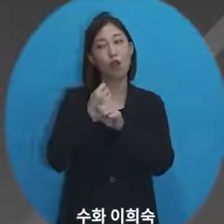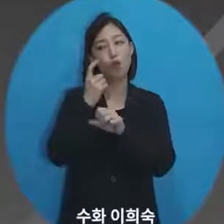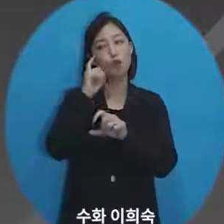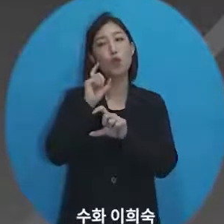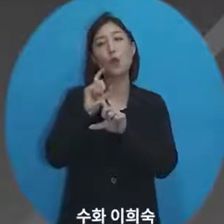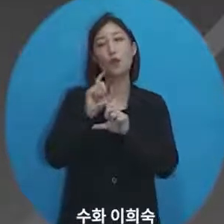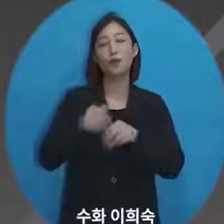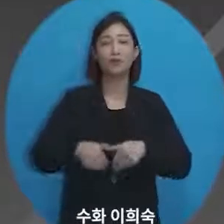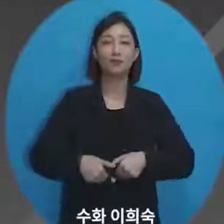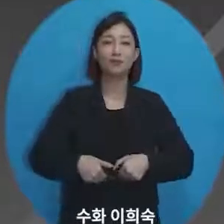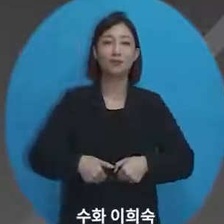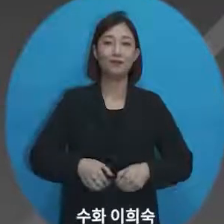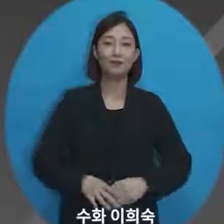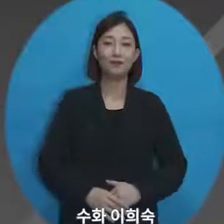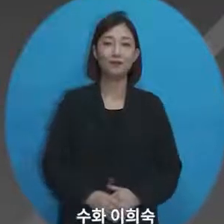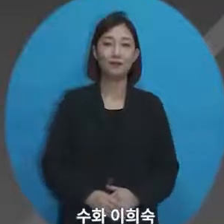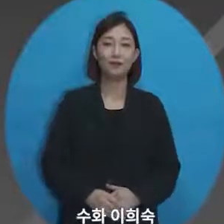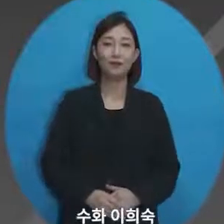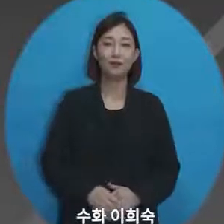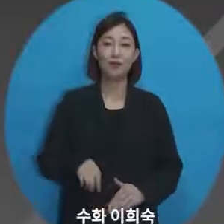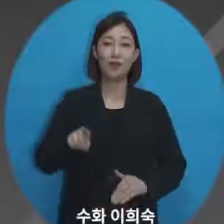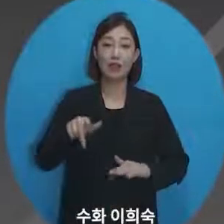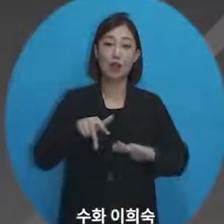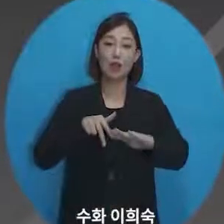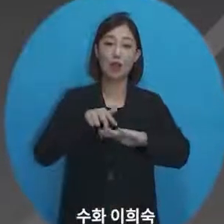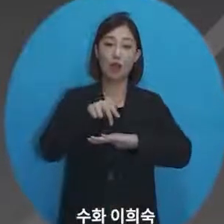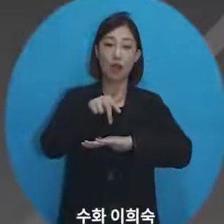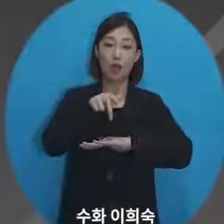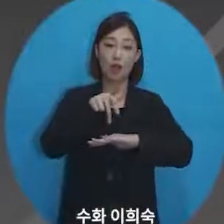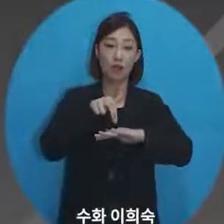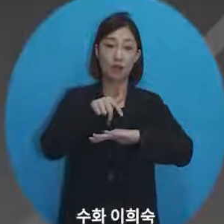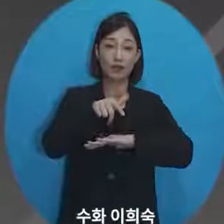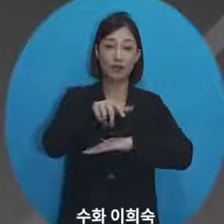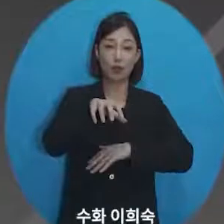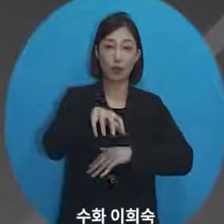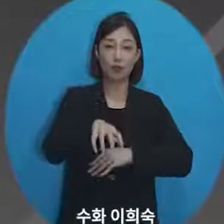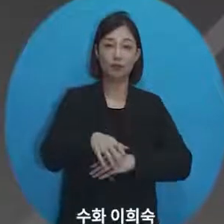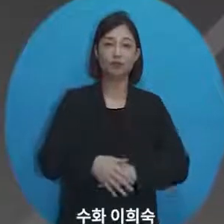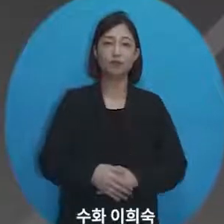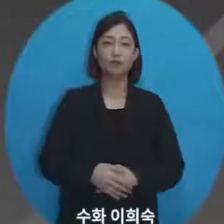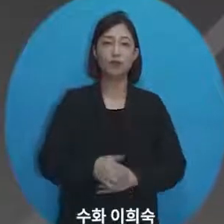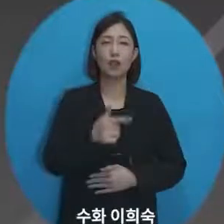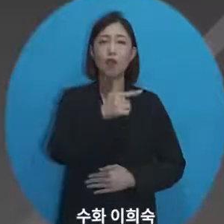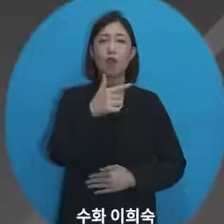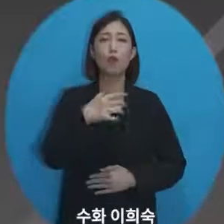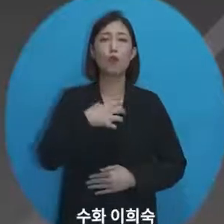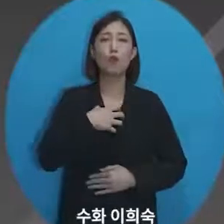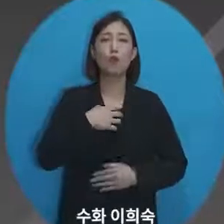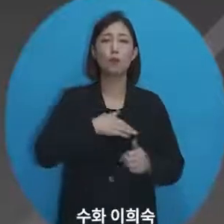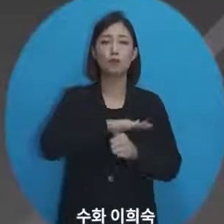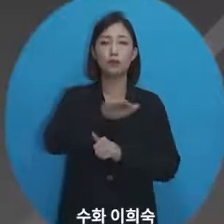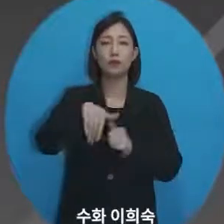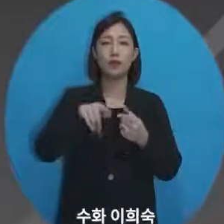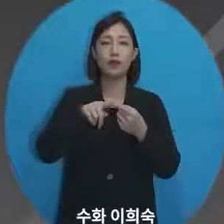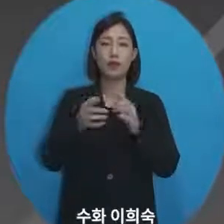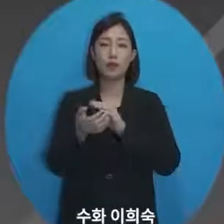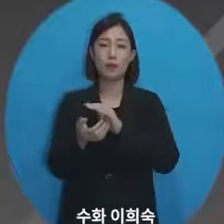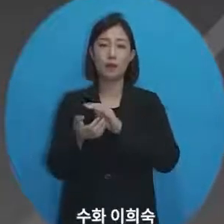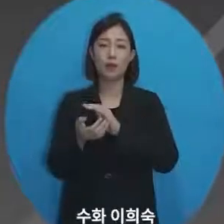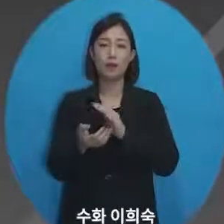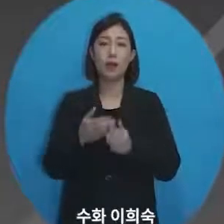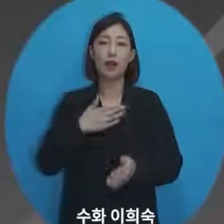같습니다. 네, 보행 공간에서 여러 가지 이제 경고를 해야 되는 부분들이 이제 생겨나게